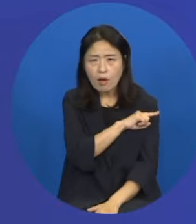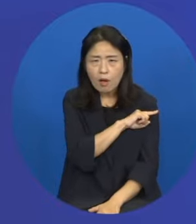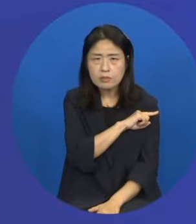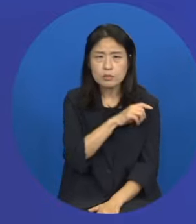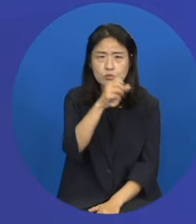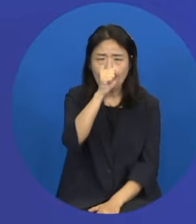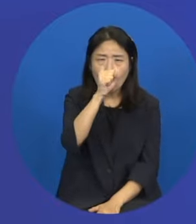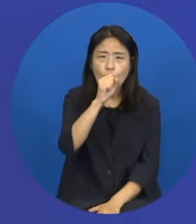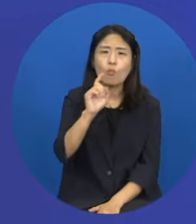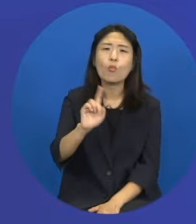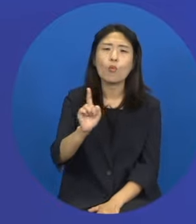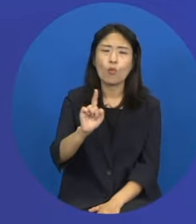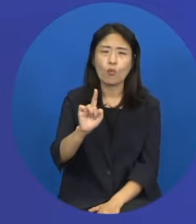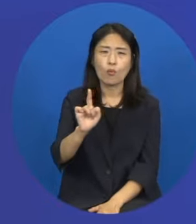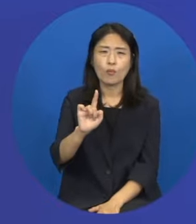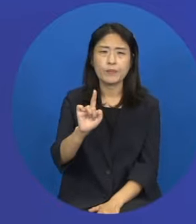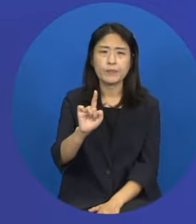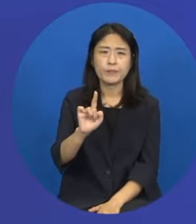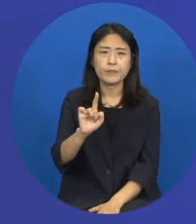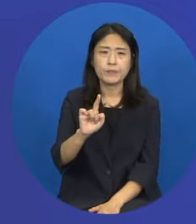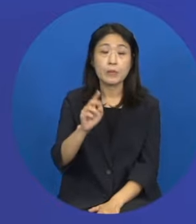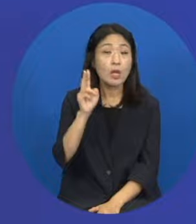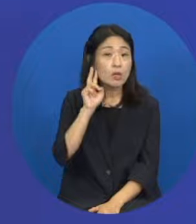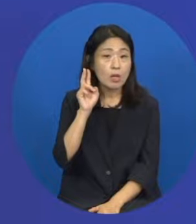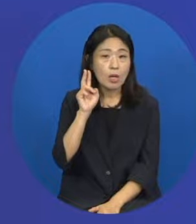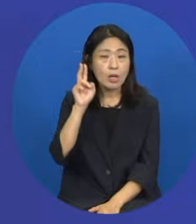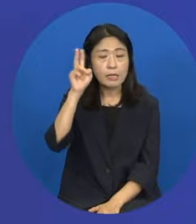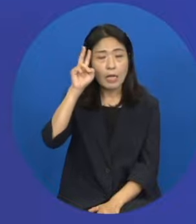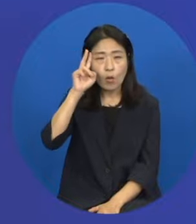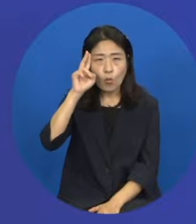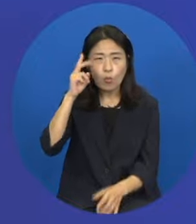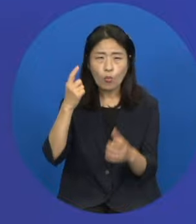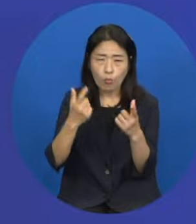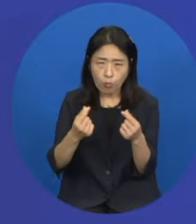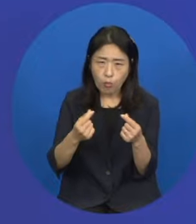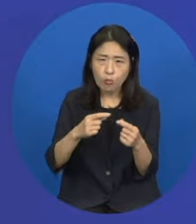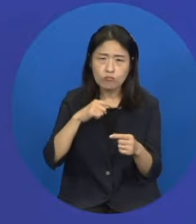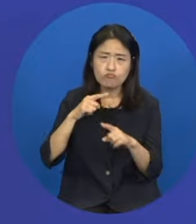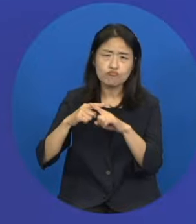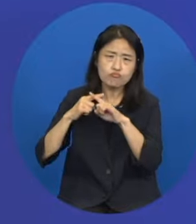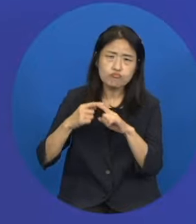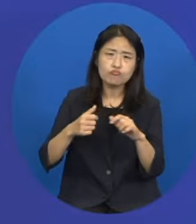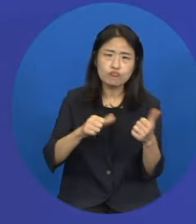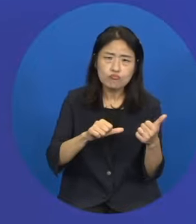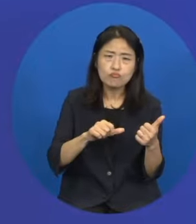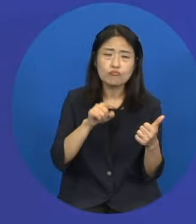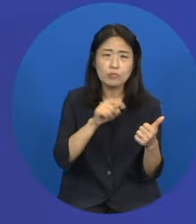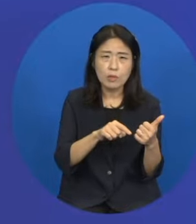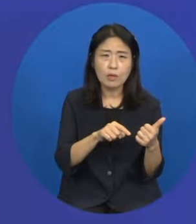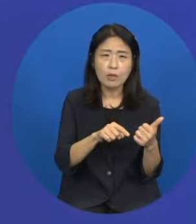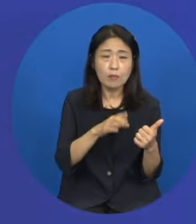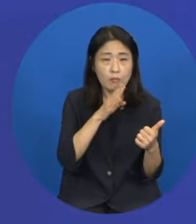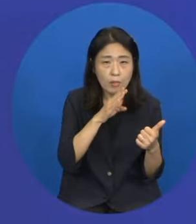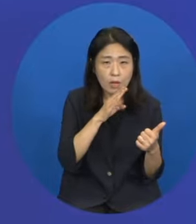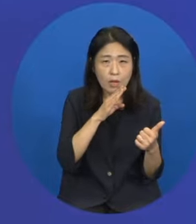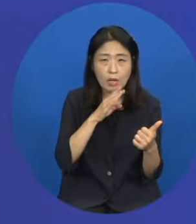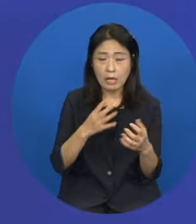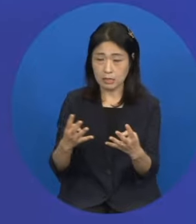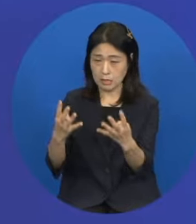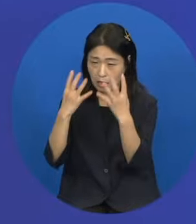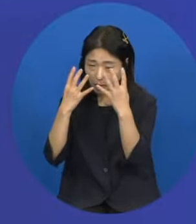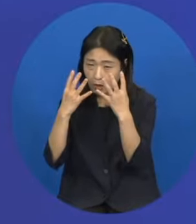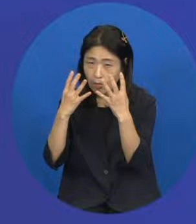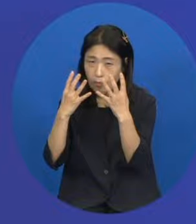좋은 것이 무엇입니까? 야고보처럼 순교하는 것입니까? 감옥에 있다가 죽는 것입니까?